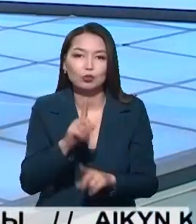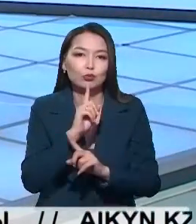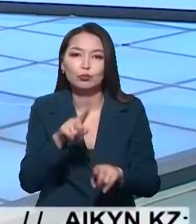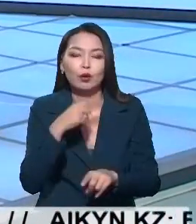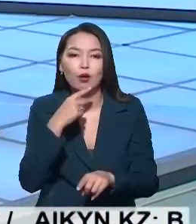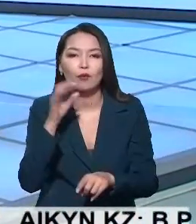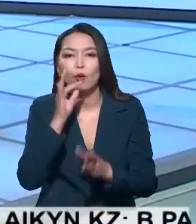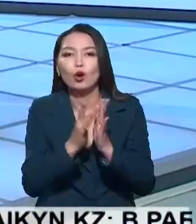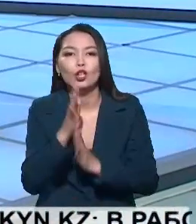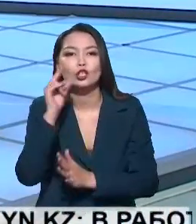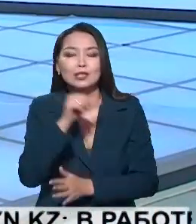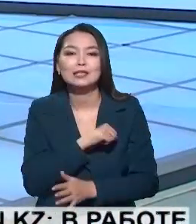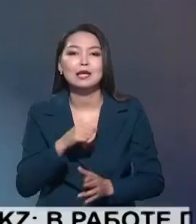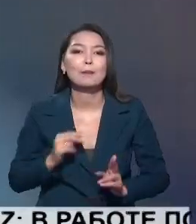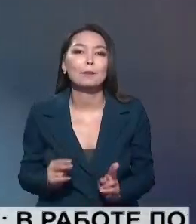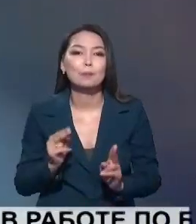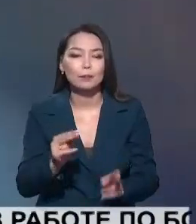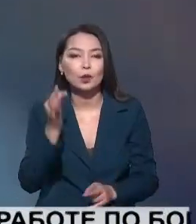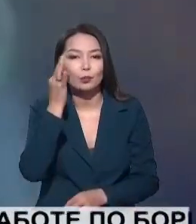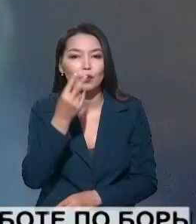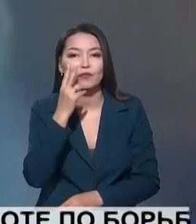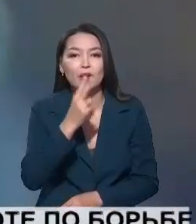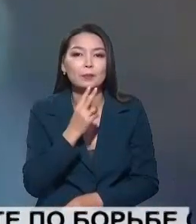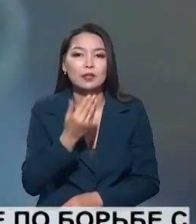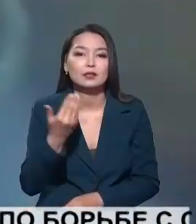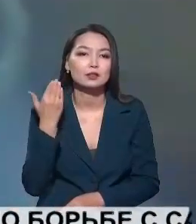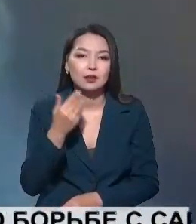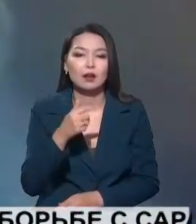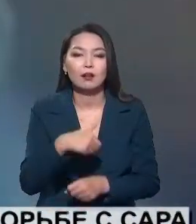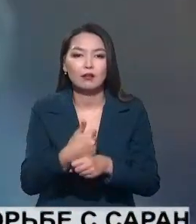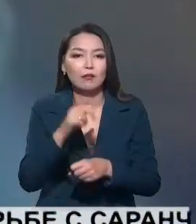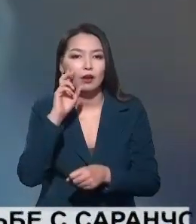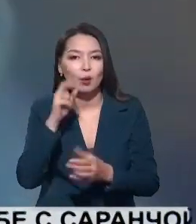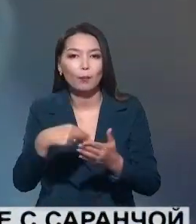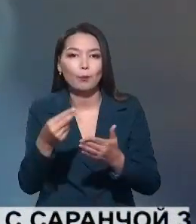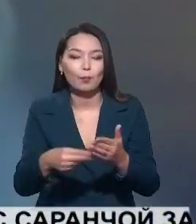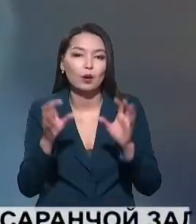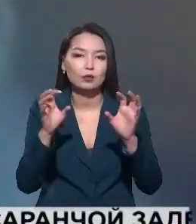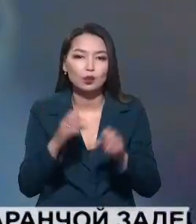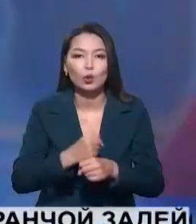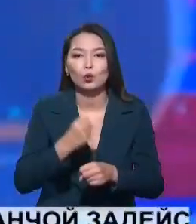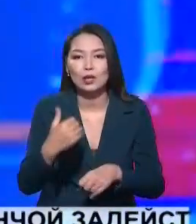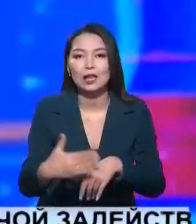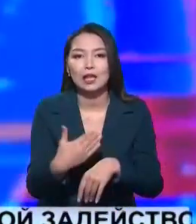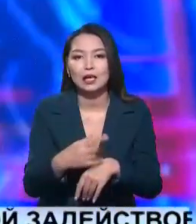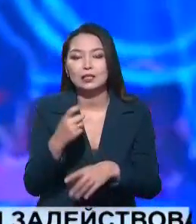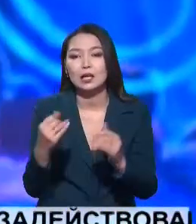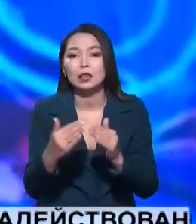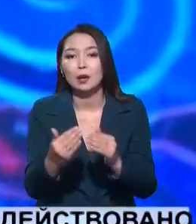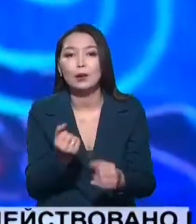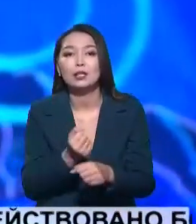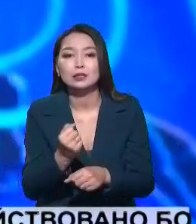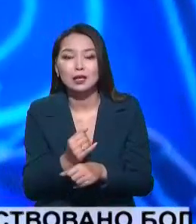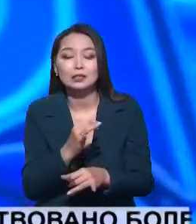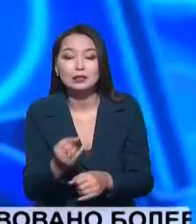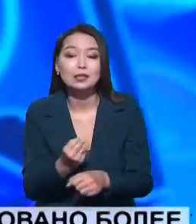росте числа самих преступлений. Напомню, 2 месяца назад глава государства подписал поправки, ужесточающие наказание за домашнее насилие